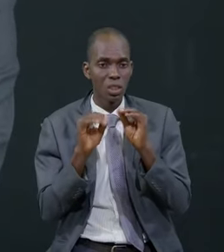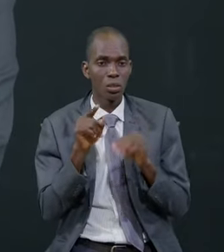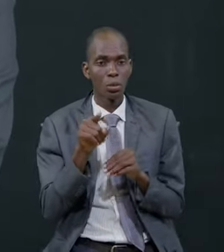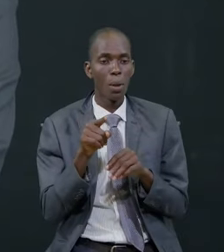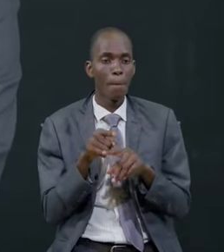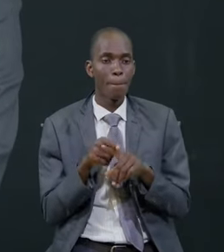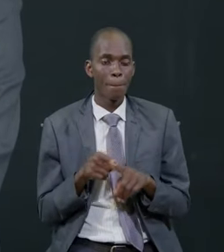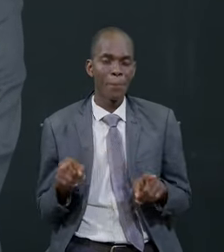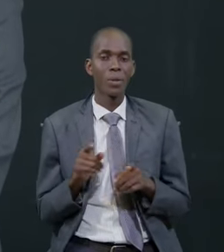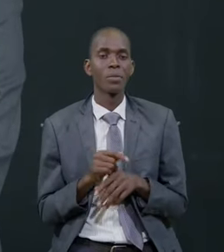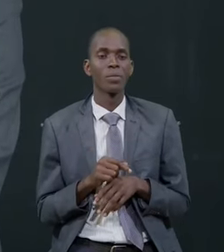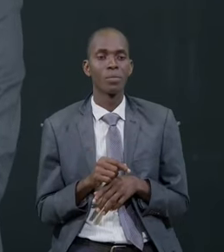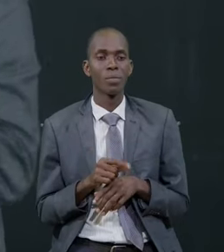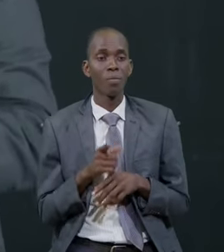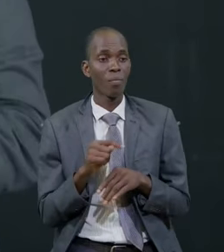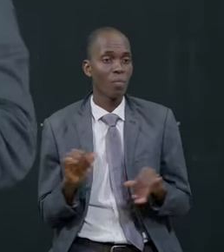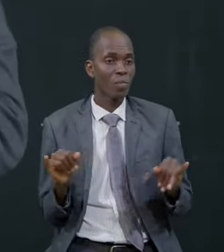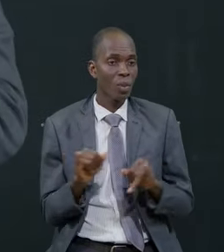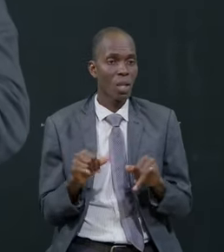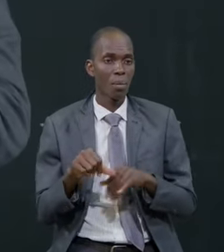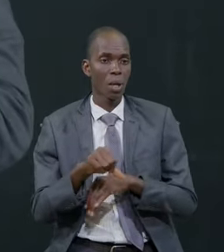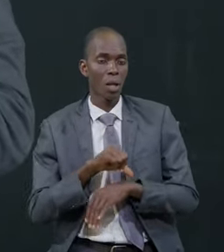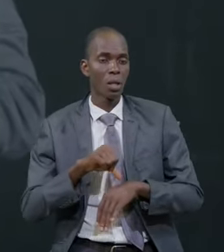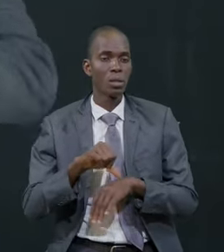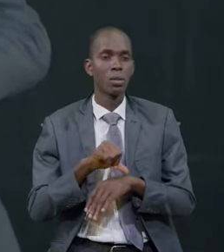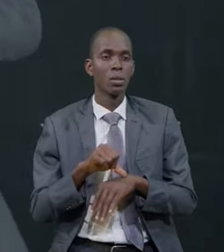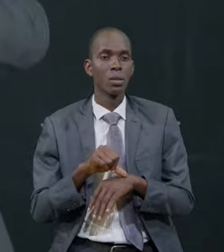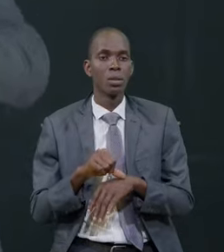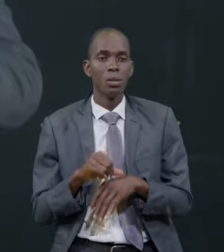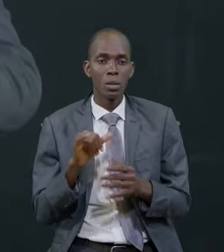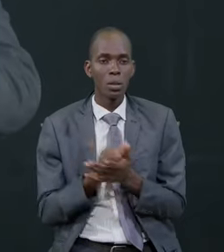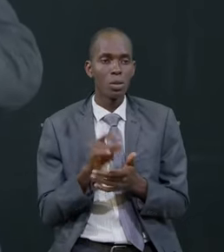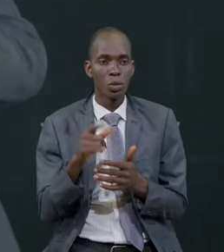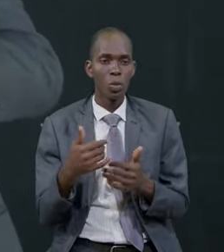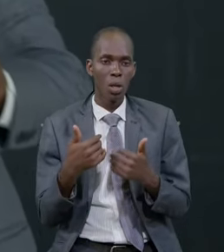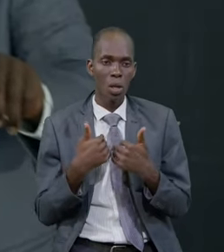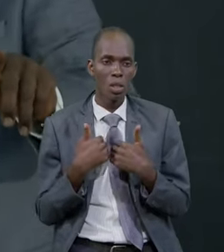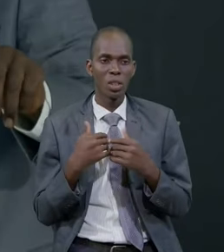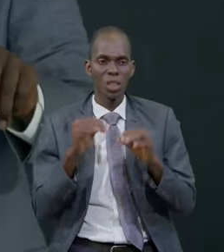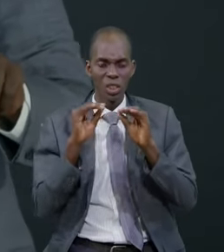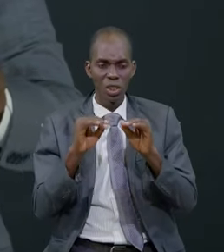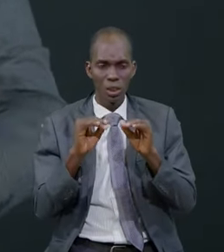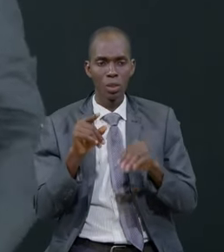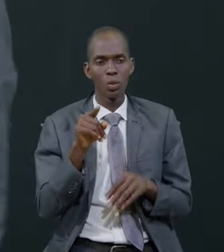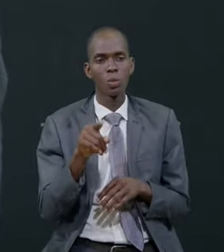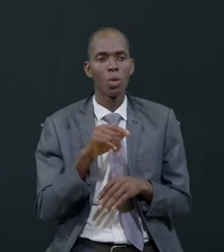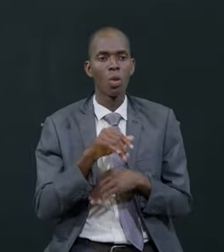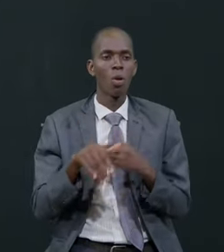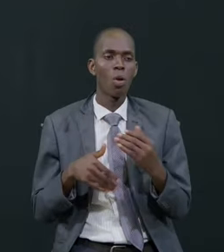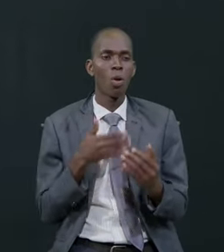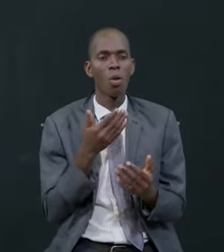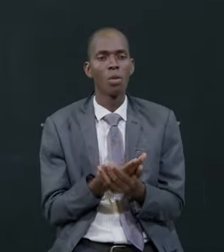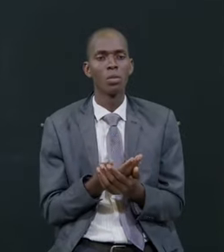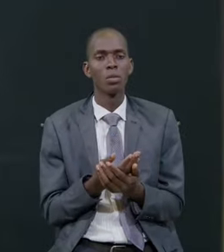toutes choses. Et qu'elle est véritable. Et qu'elle n'est point mensonge. L'ancien que vous avez vous enseigne toutes